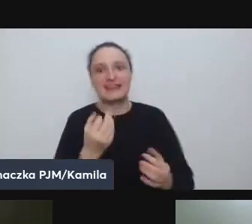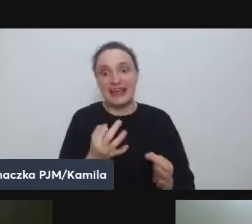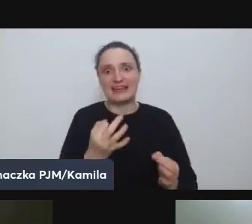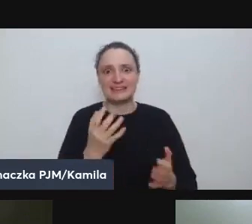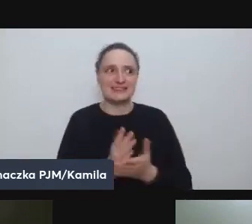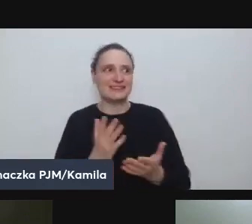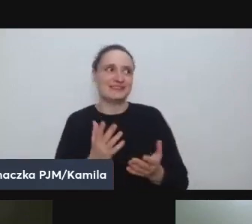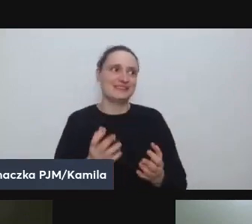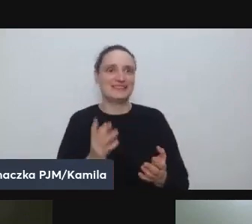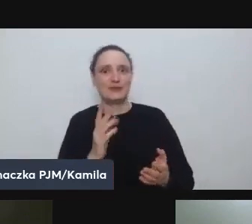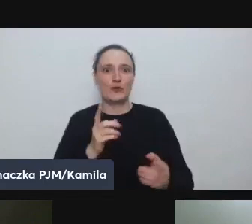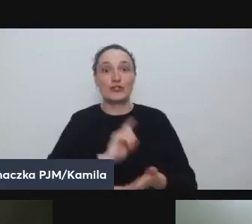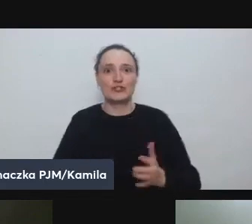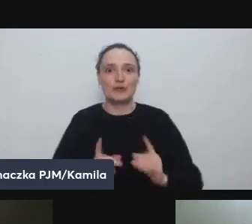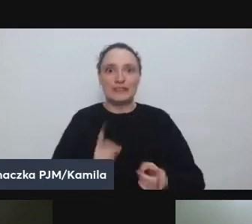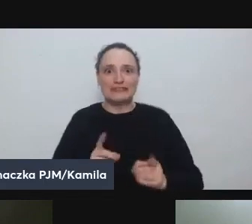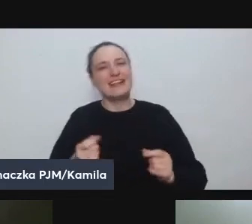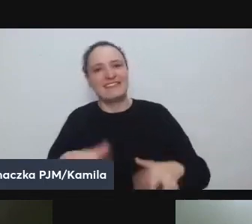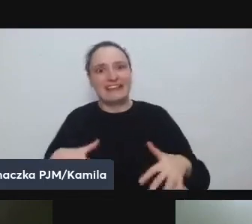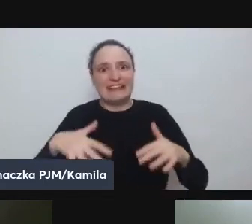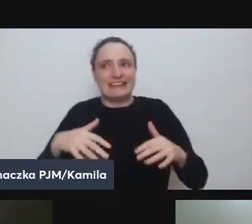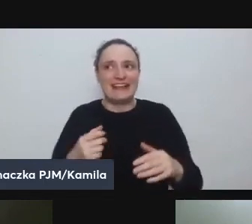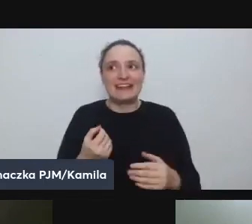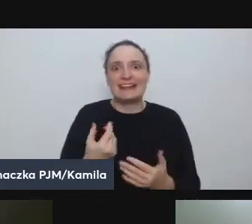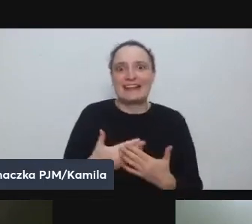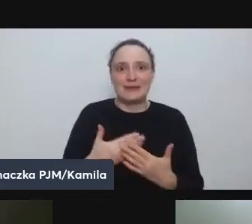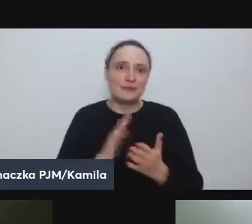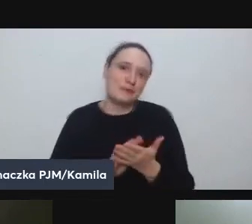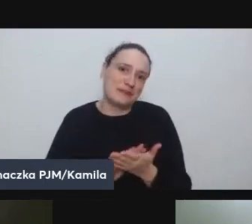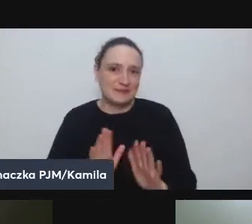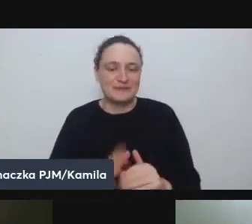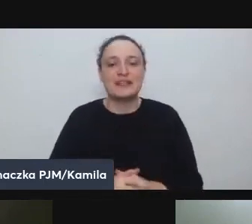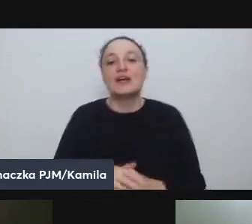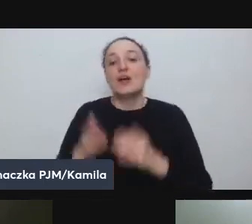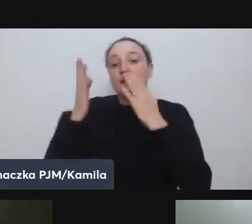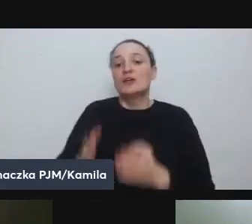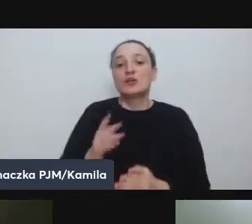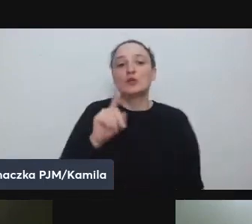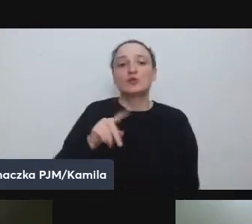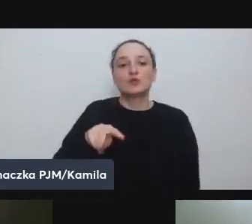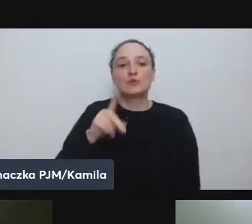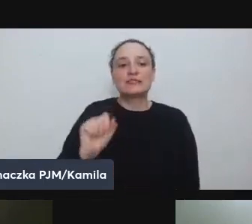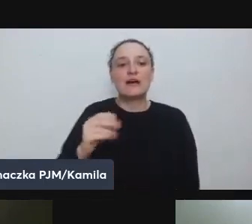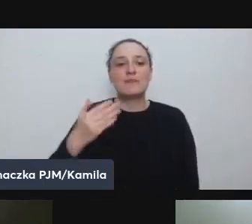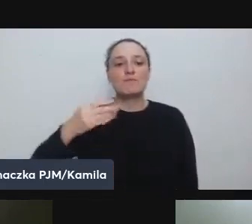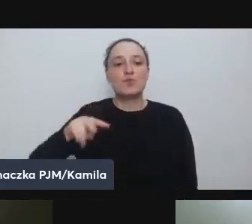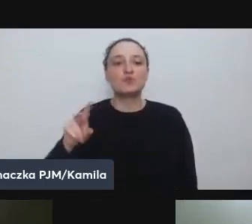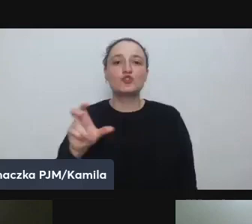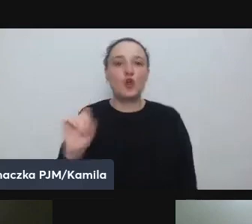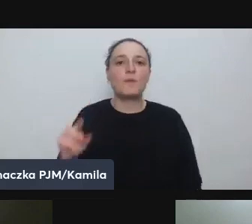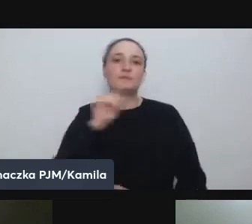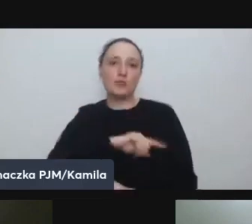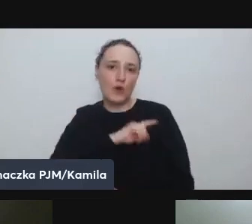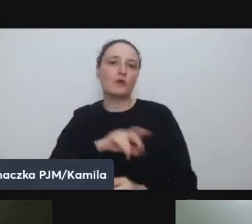wejściem na wizję i zawsze lekkie nerwy na początku mi towarzyszą, więc przepraszam. Zuza Muczko, psycholożka, edukatorka seksualna,